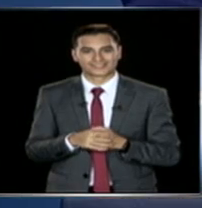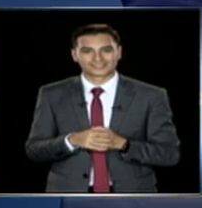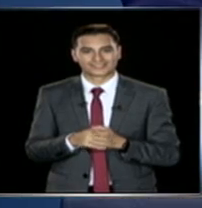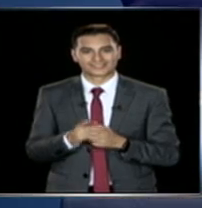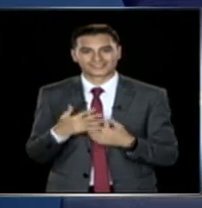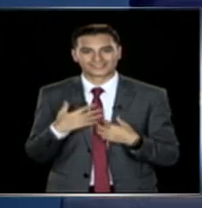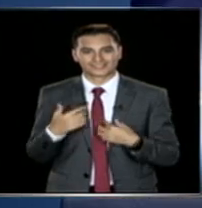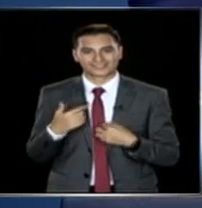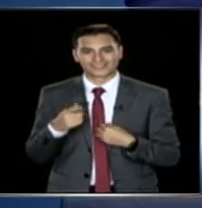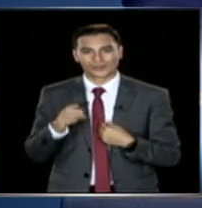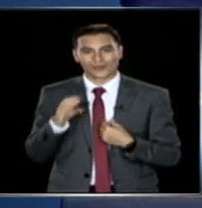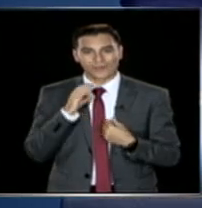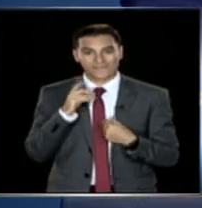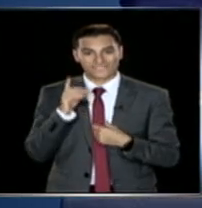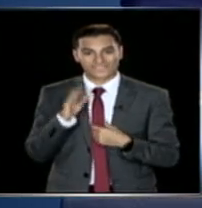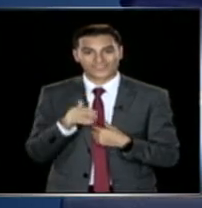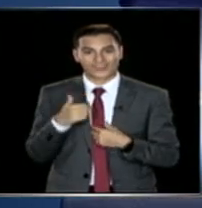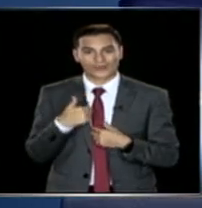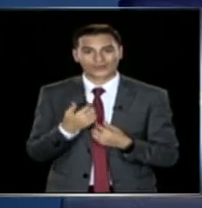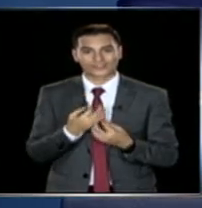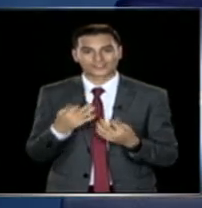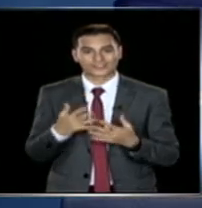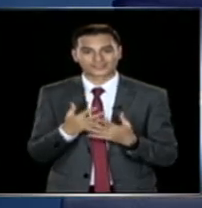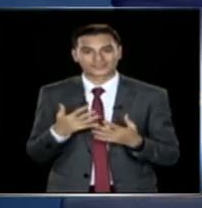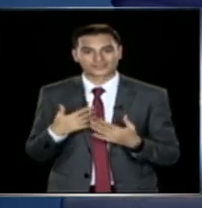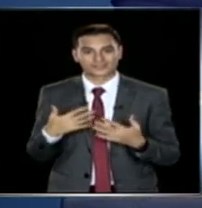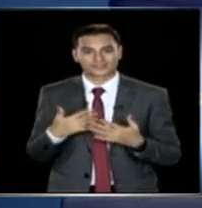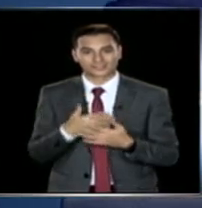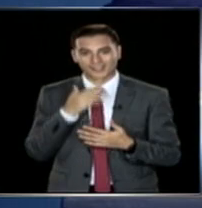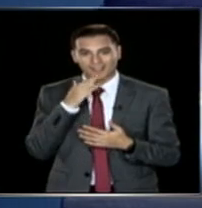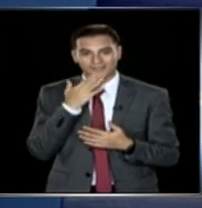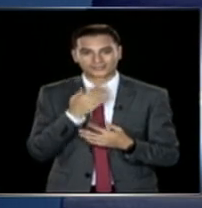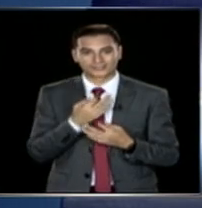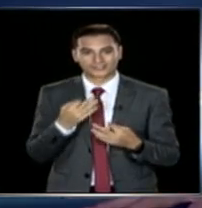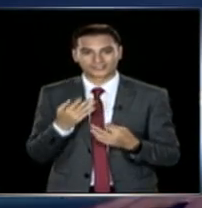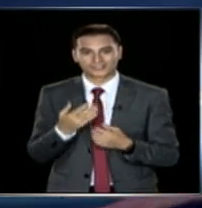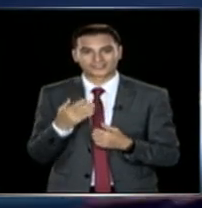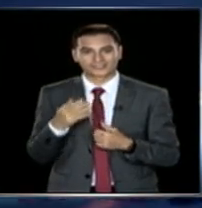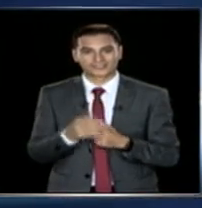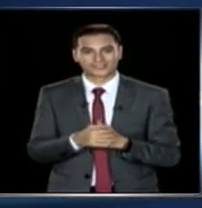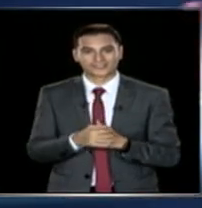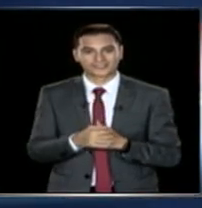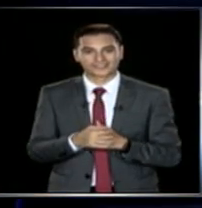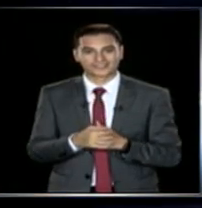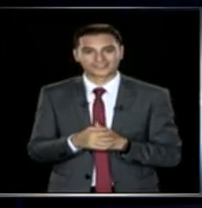حاجه بالنسبه لو هو جاوب دي حاجه كبيره بالنسبه لي. الحمد لله.